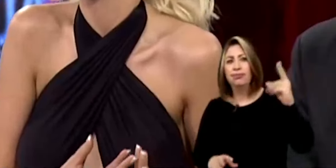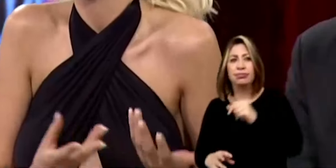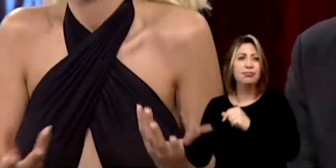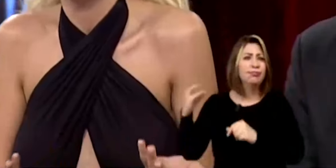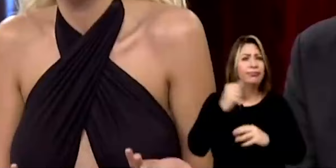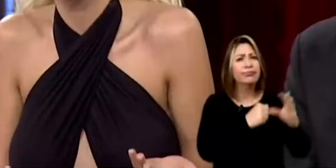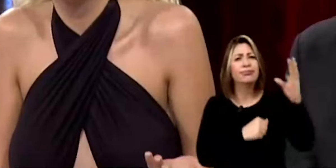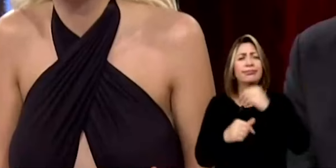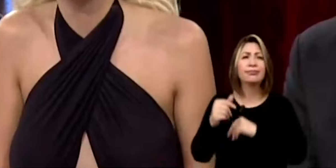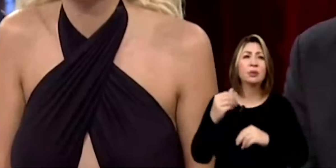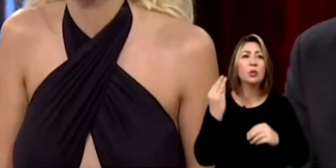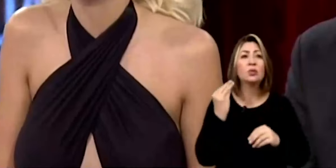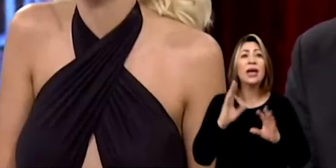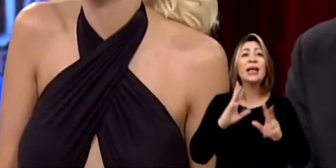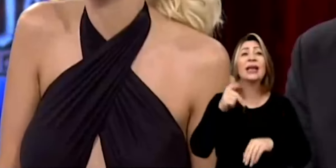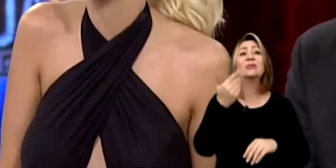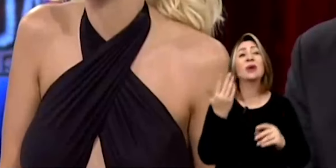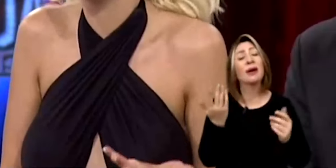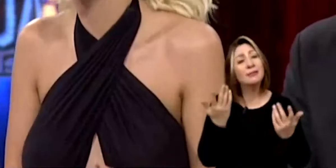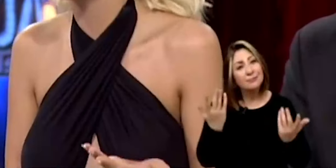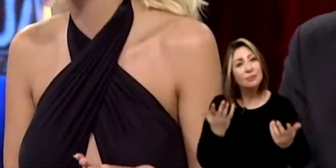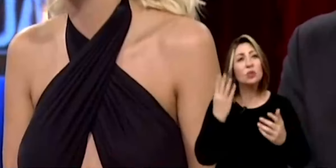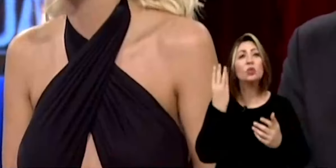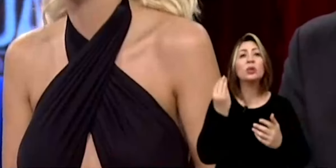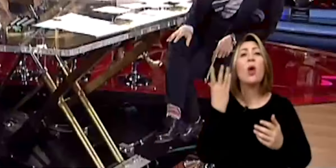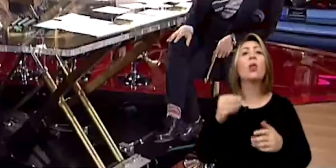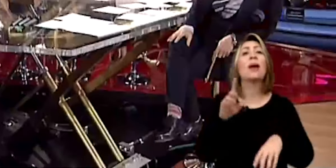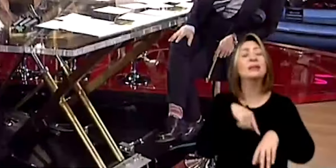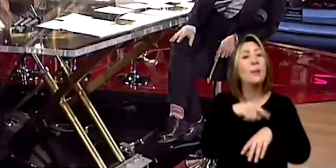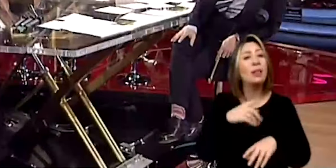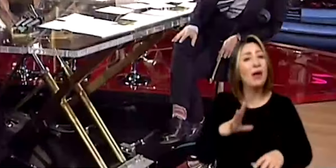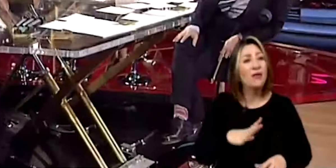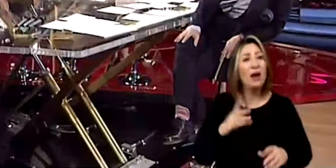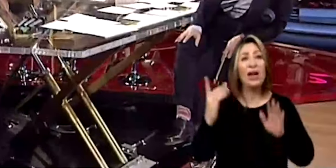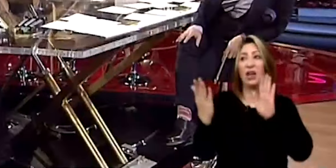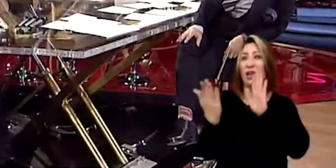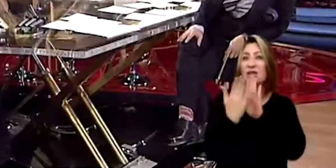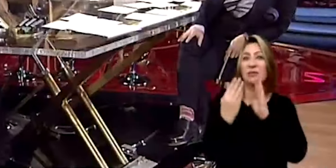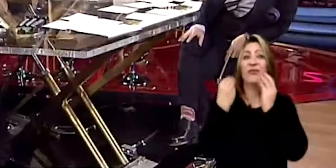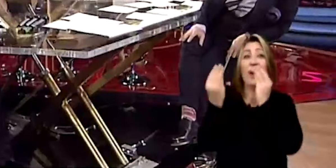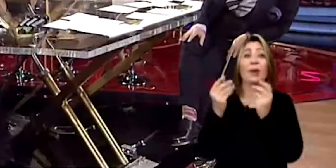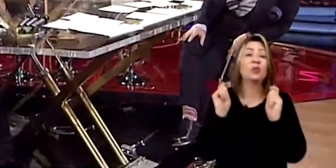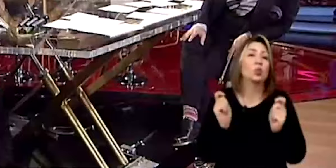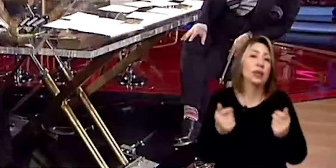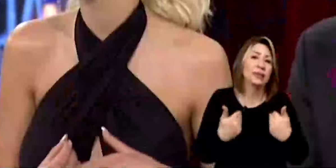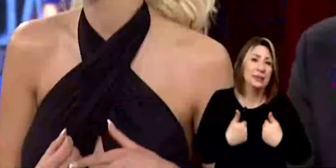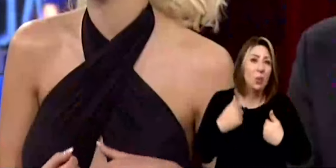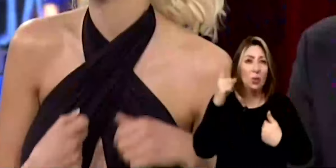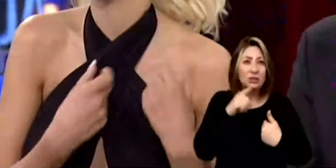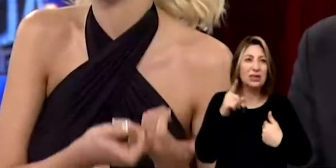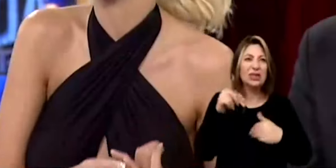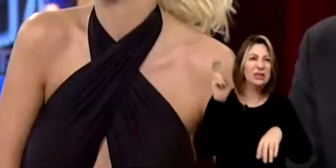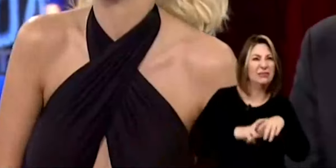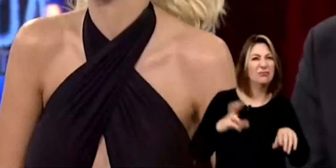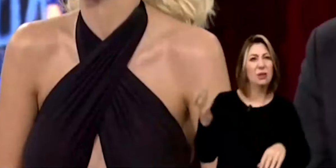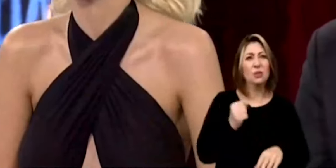Çünkü güzel geçmeyen şeyler oluyordu, güzel anlarımız olmuyordu ve karşımızdakine yansıtmak zorundaydık bunu. Ondan